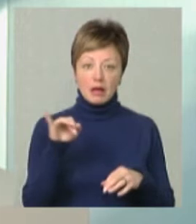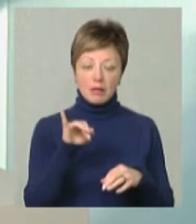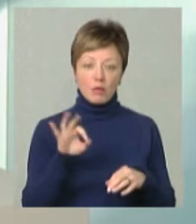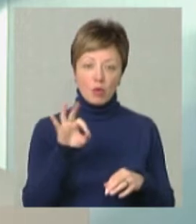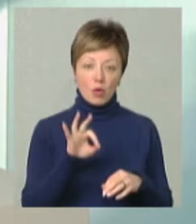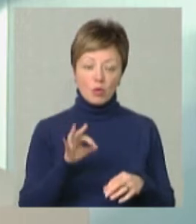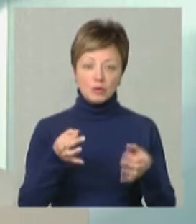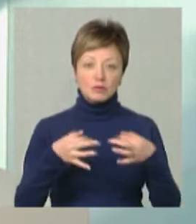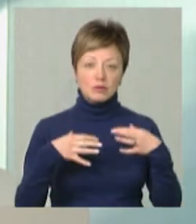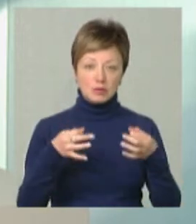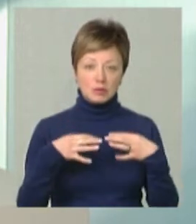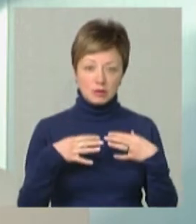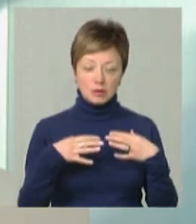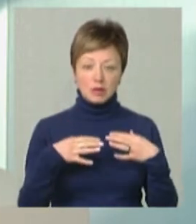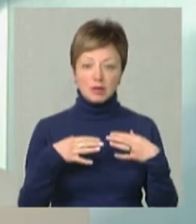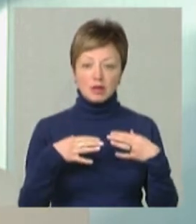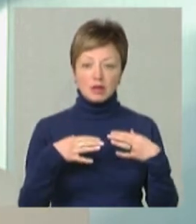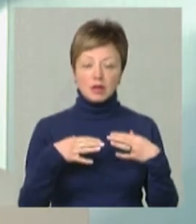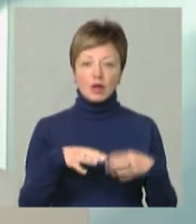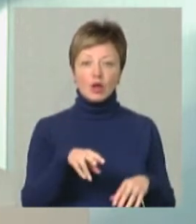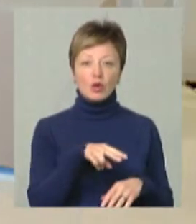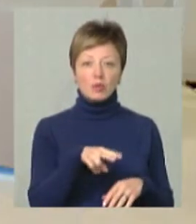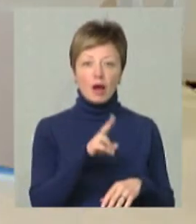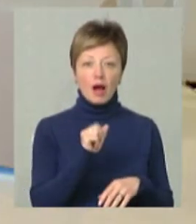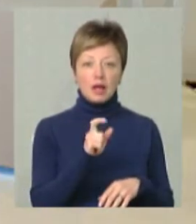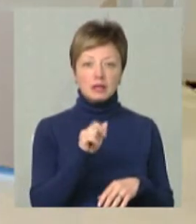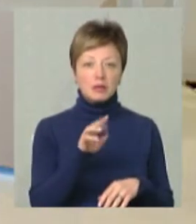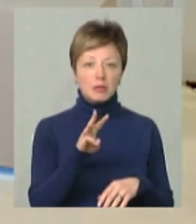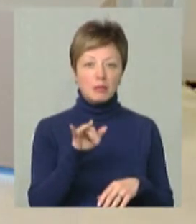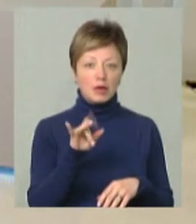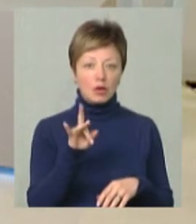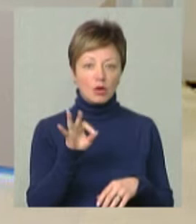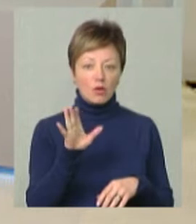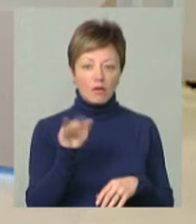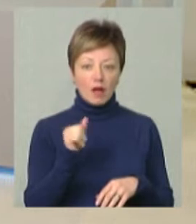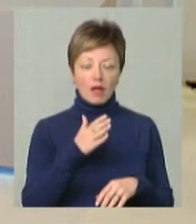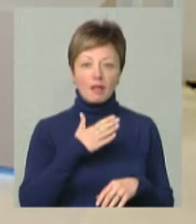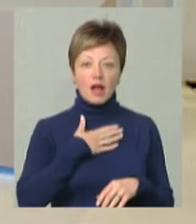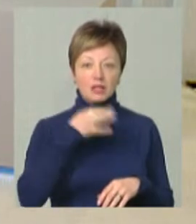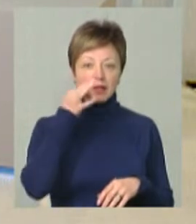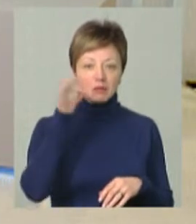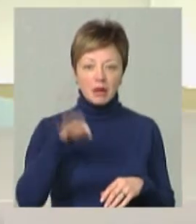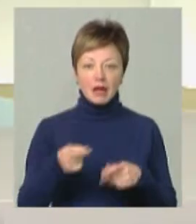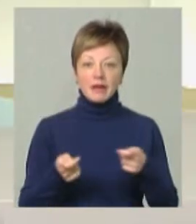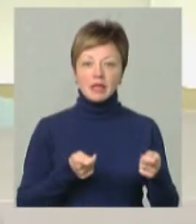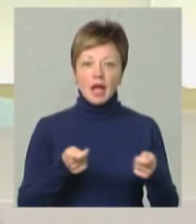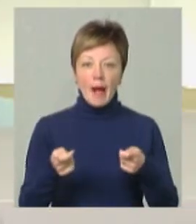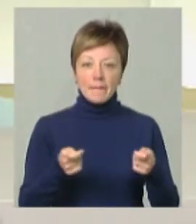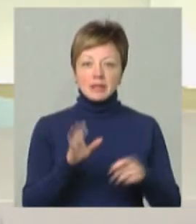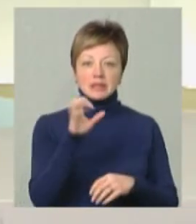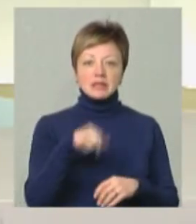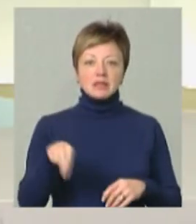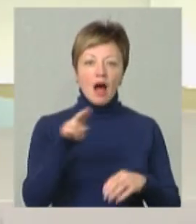нам розповість Людмила Казимірова, наша експертка. Вона керівниця ботанічного